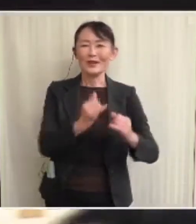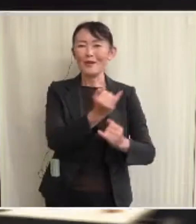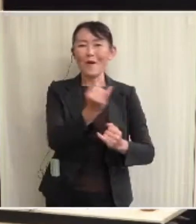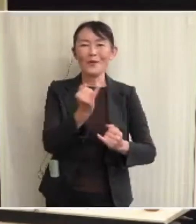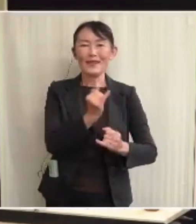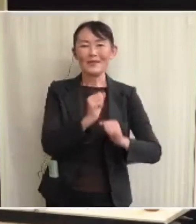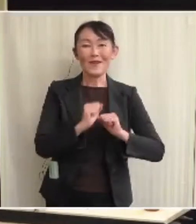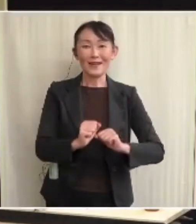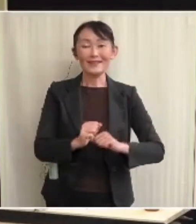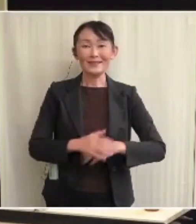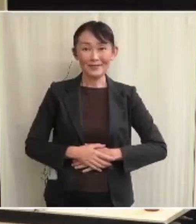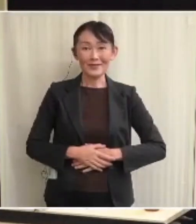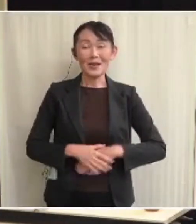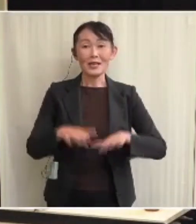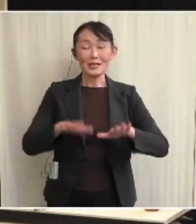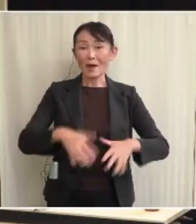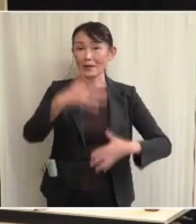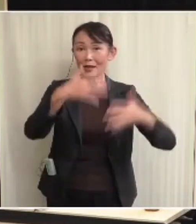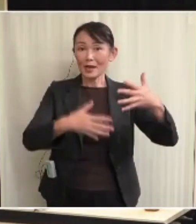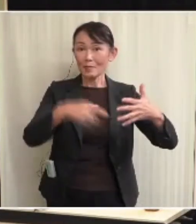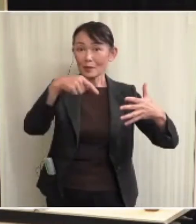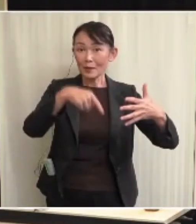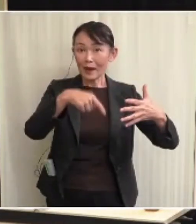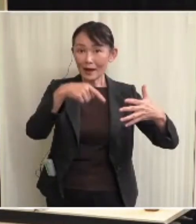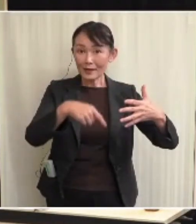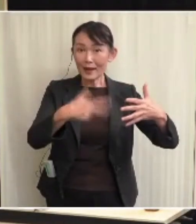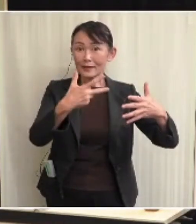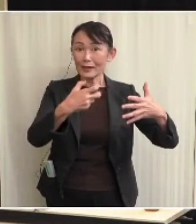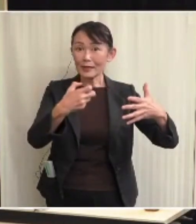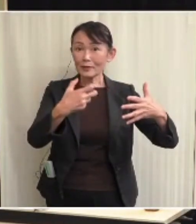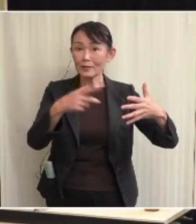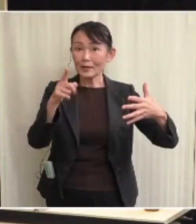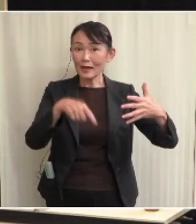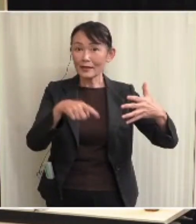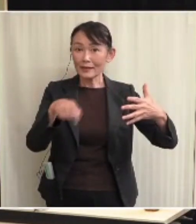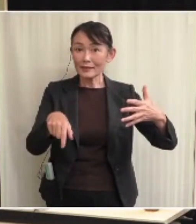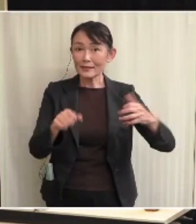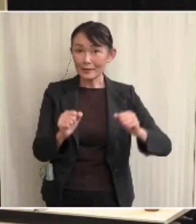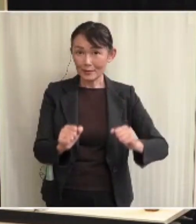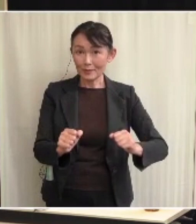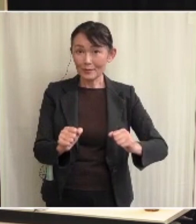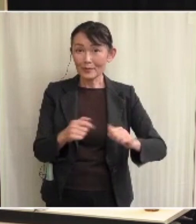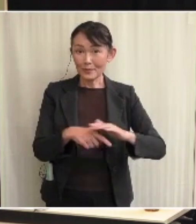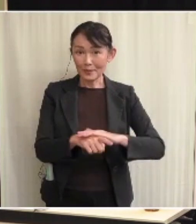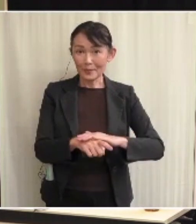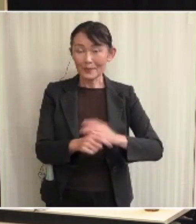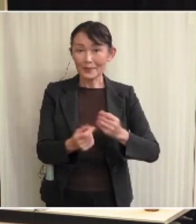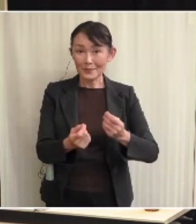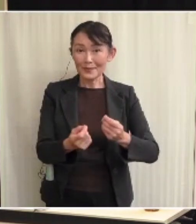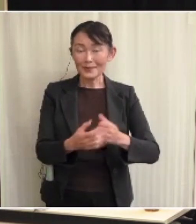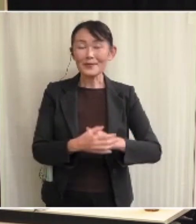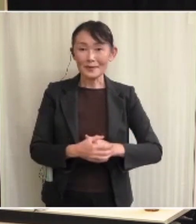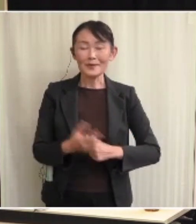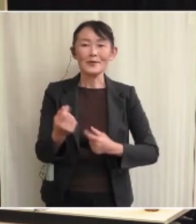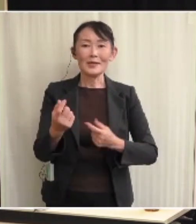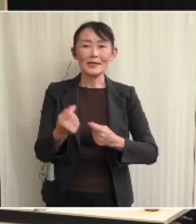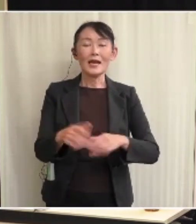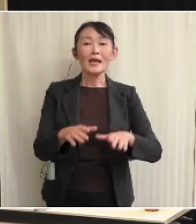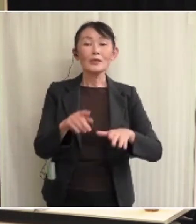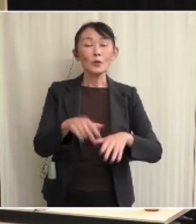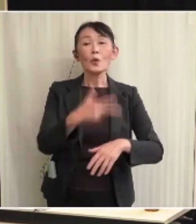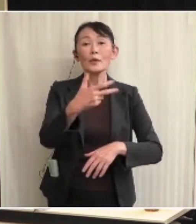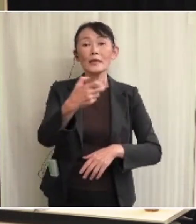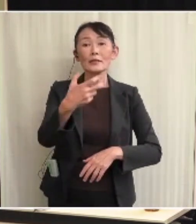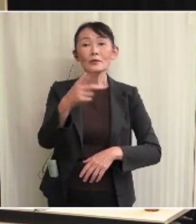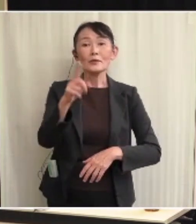77名 ございます。今の放映中のシリーズで77人登場して、はい、それが全員今度来るっていうか、 はい、 全